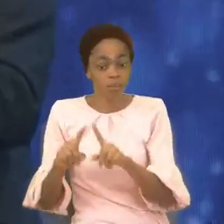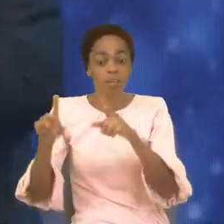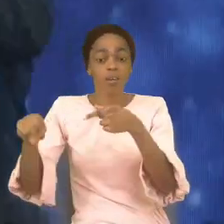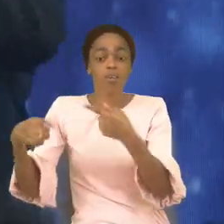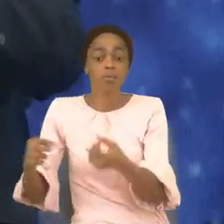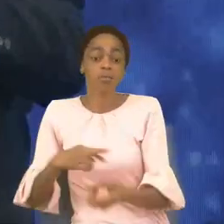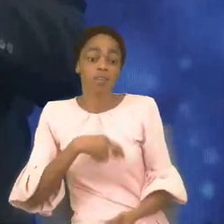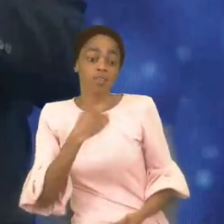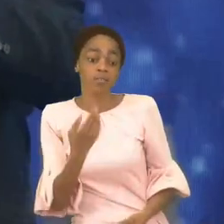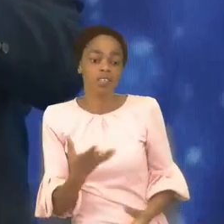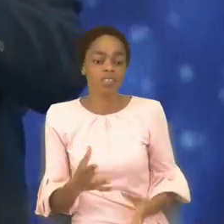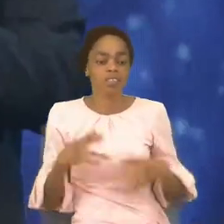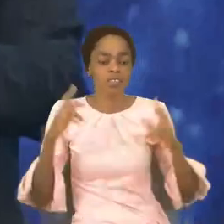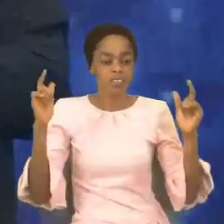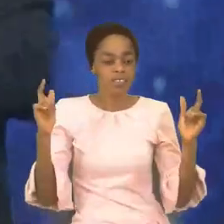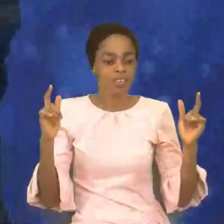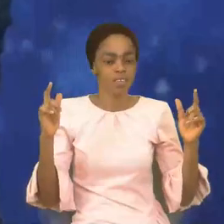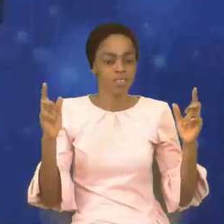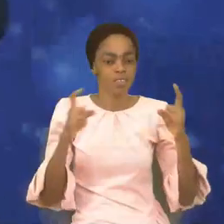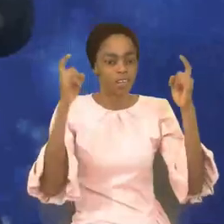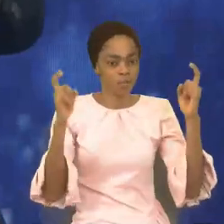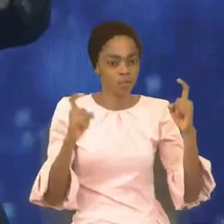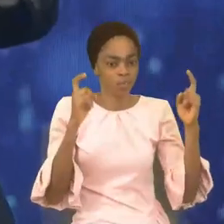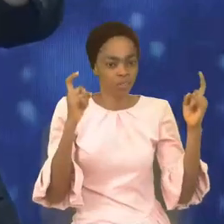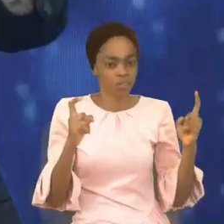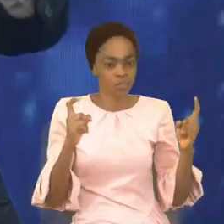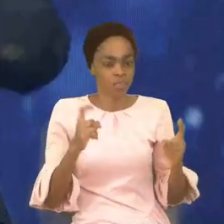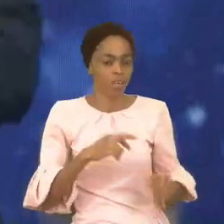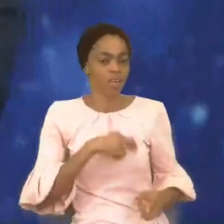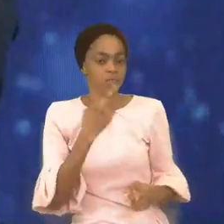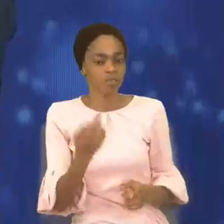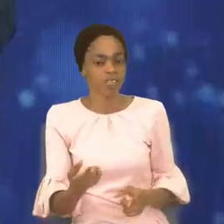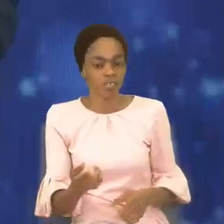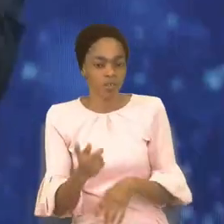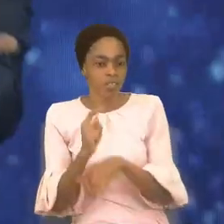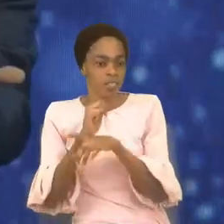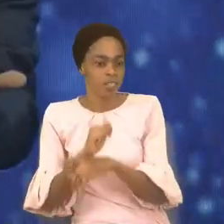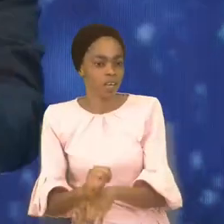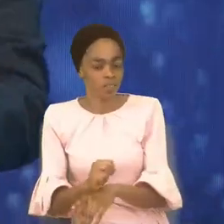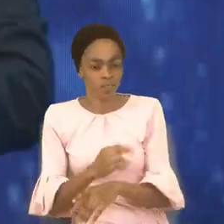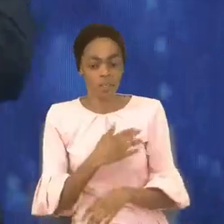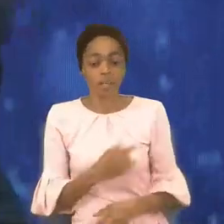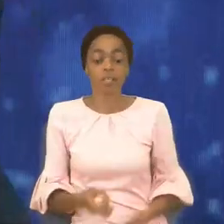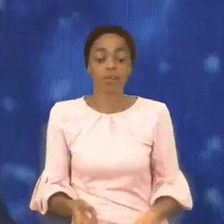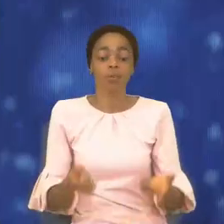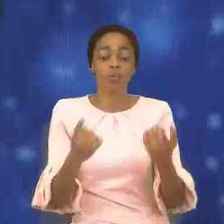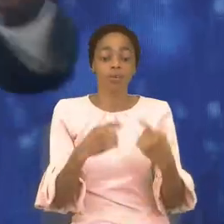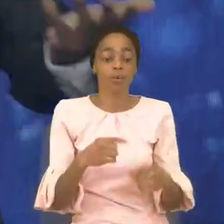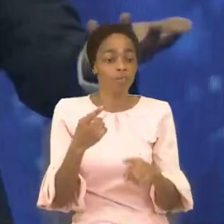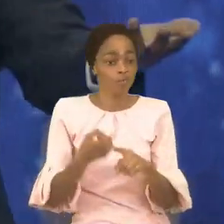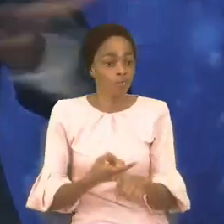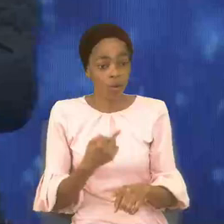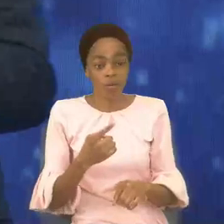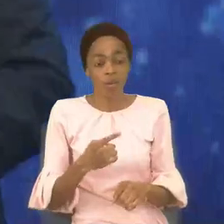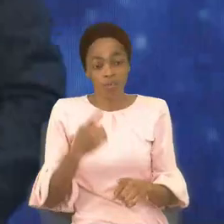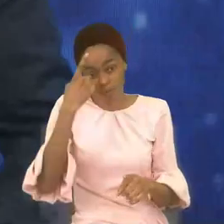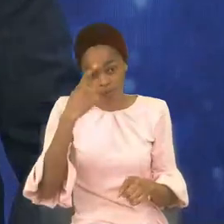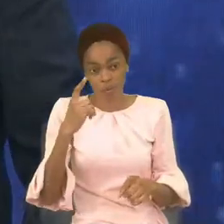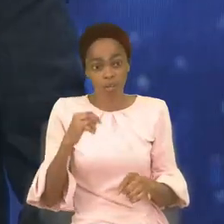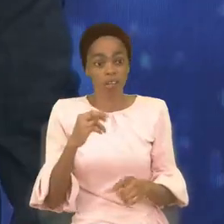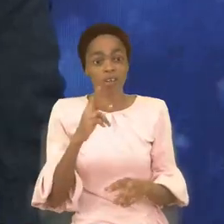festival religieux, la célébration religieuse, la tradition religieuse. Il peut venir pour une